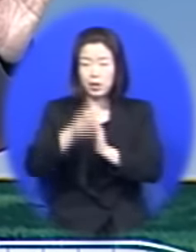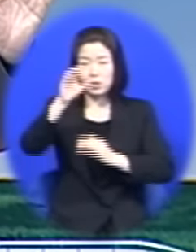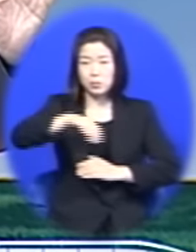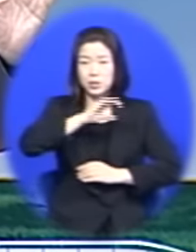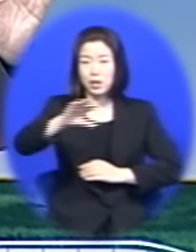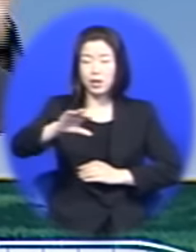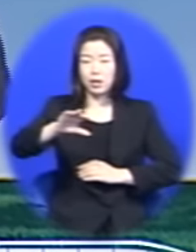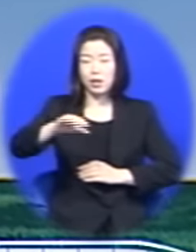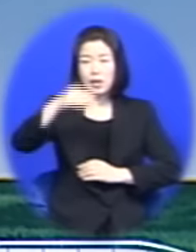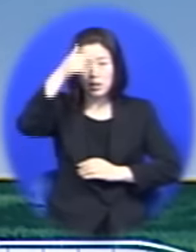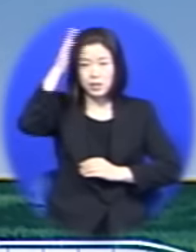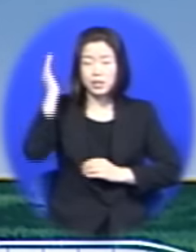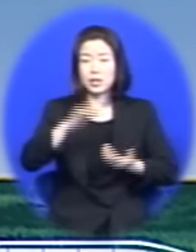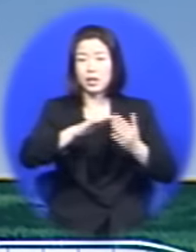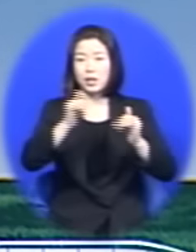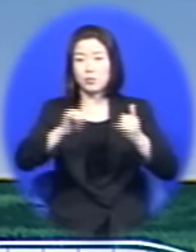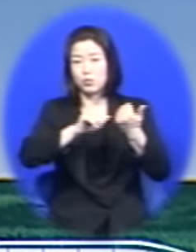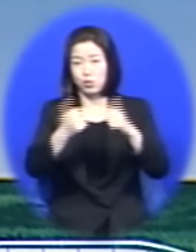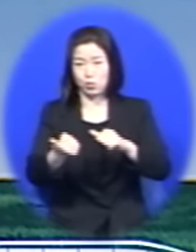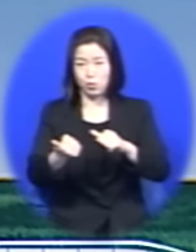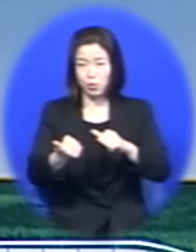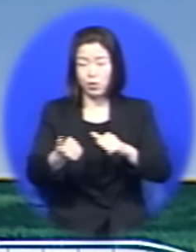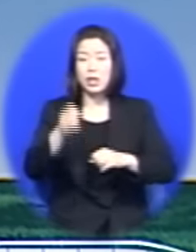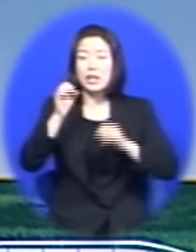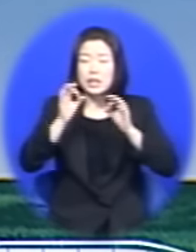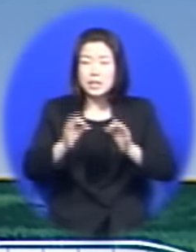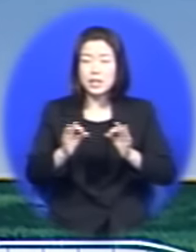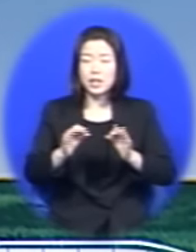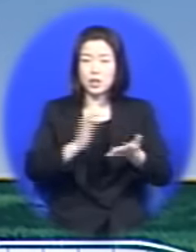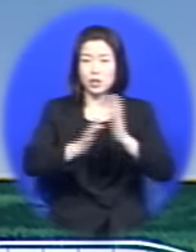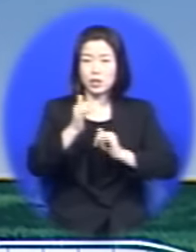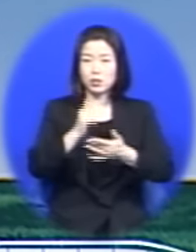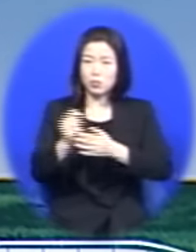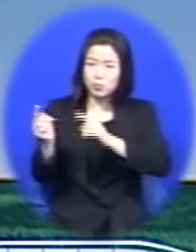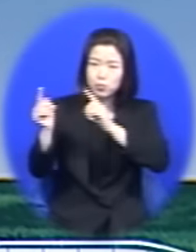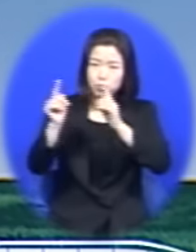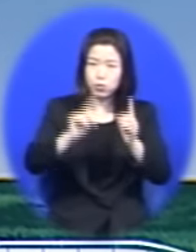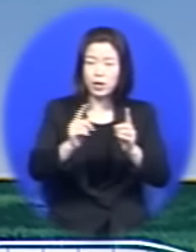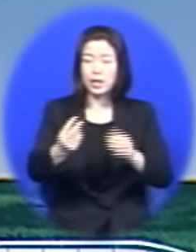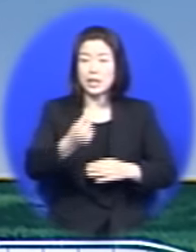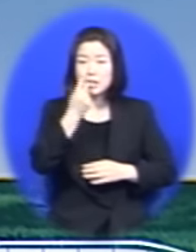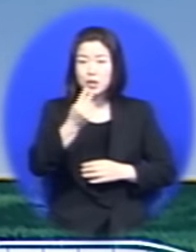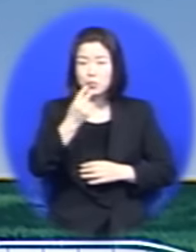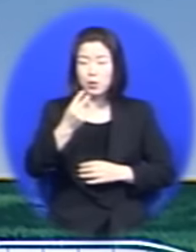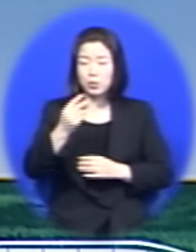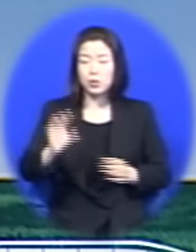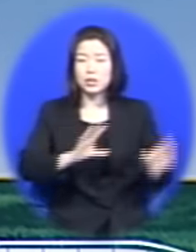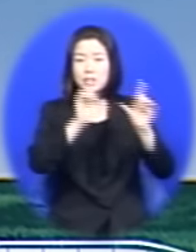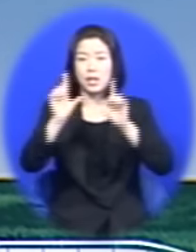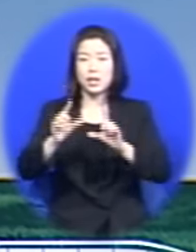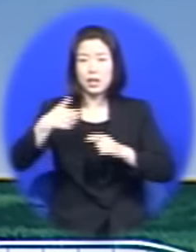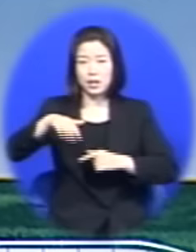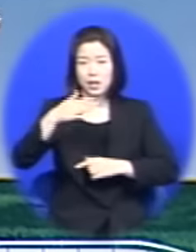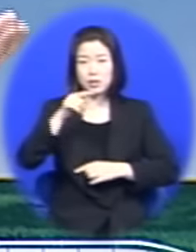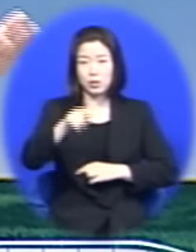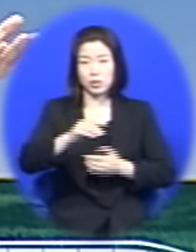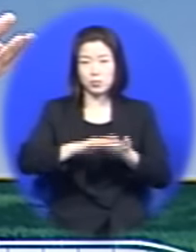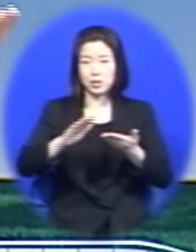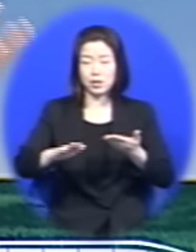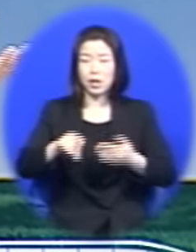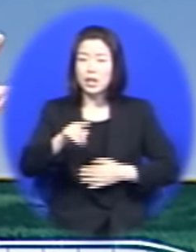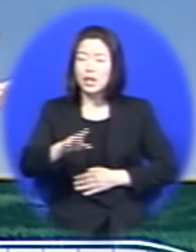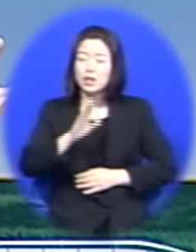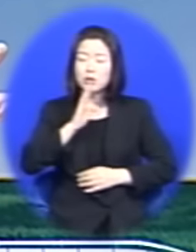옛사람이 이제는 예수님의 부활의 생명으로 이제는 부활의 삶을 살아가는 거예요. 여러분, 이게